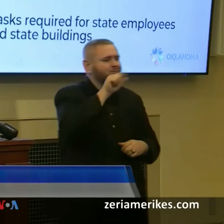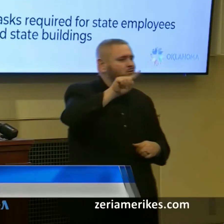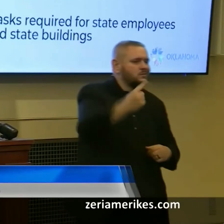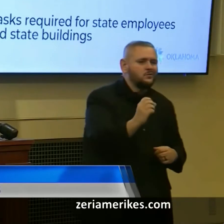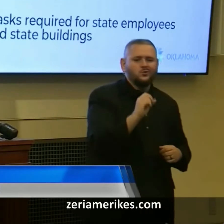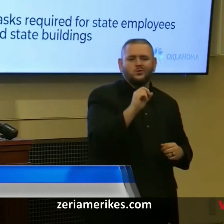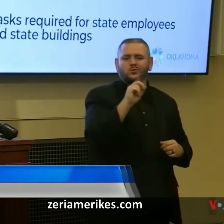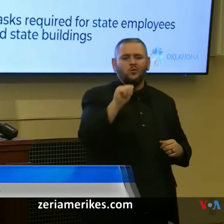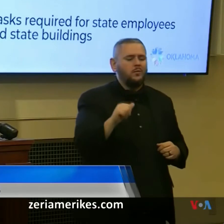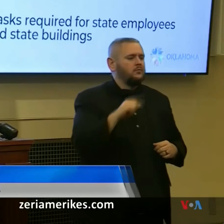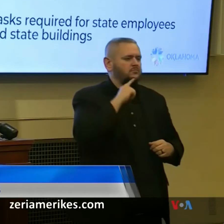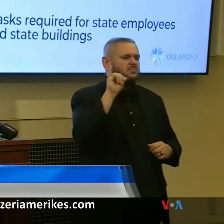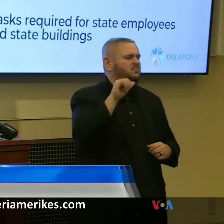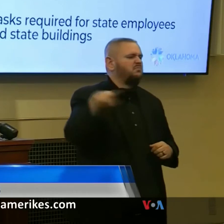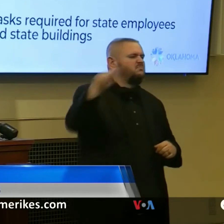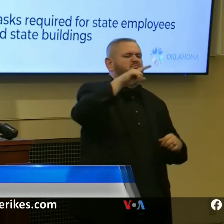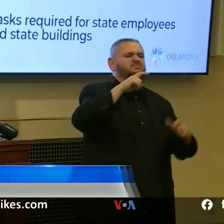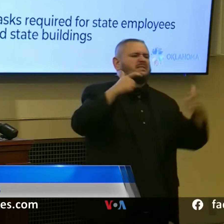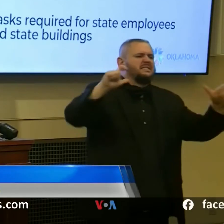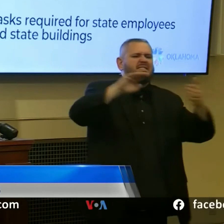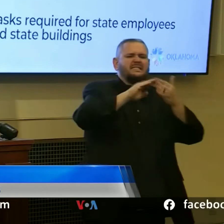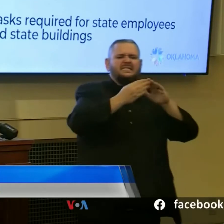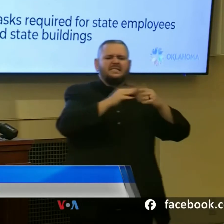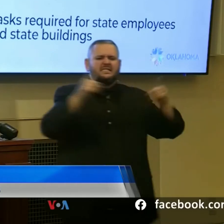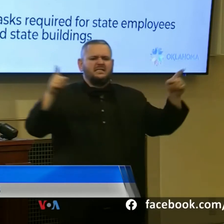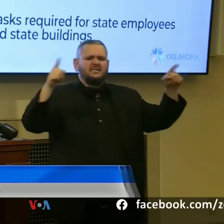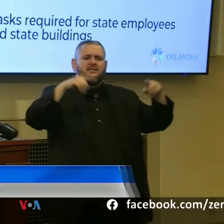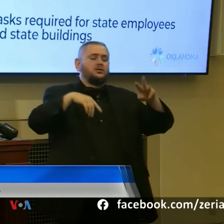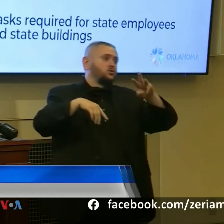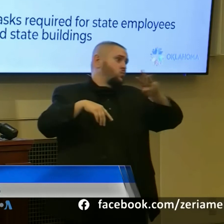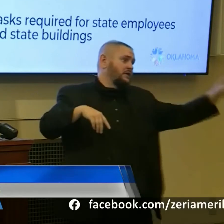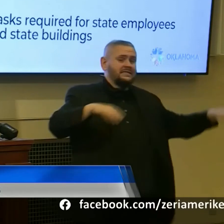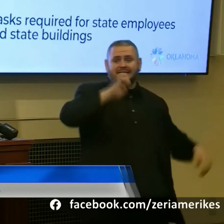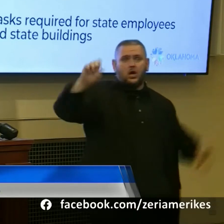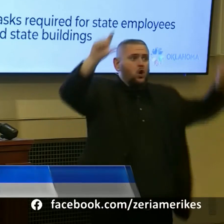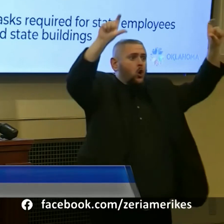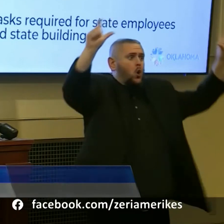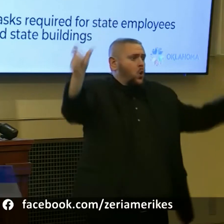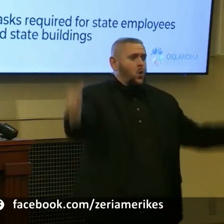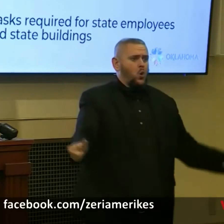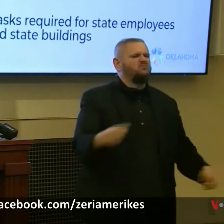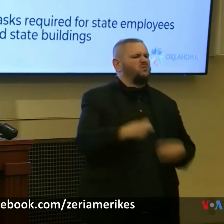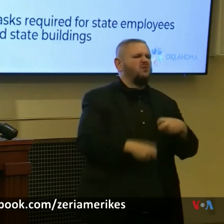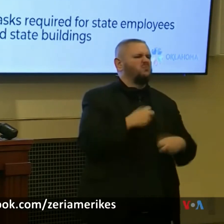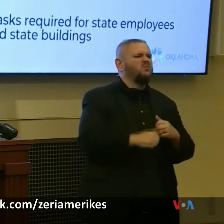Oklahoma nuk është e vetme, qytetet të mëdhajë të vogla. Bregu për endimor dhe i lindorë për shohin rritje të rasteve.